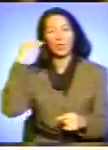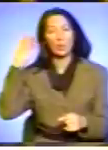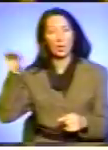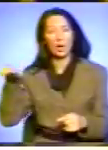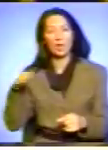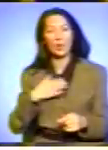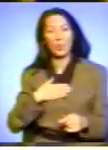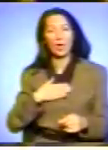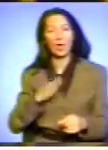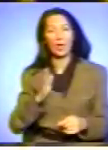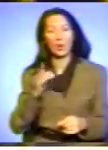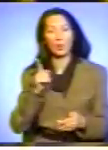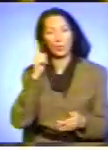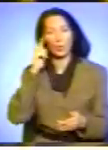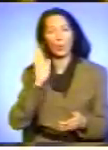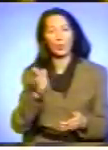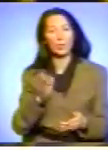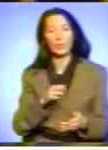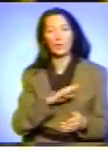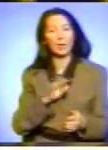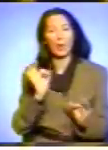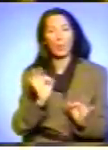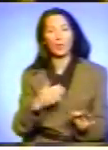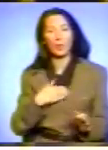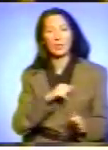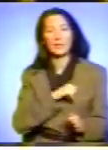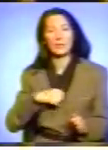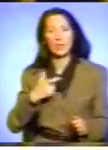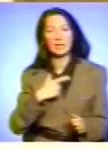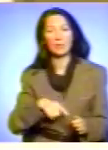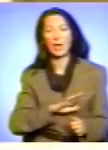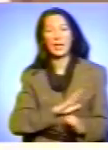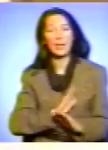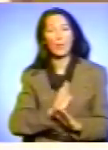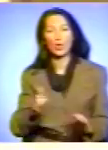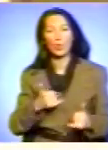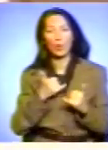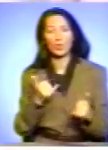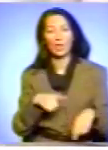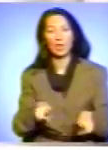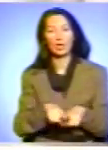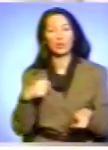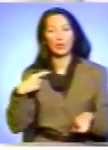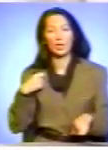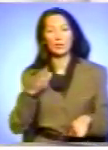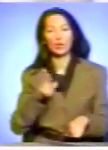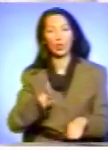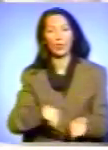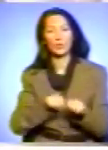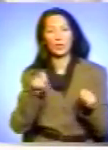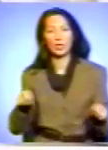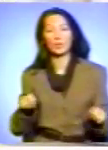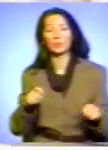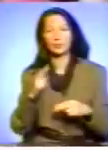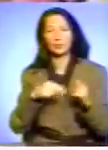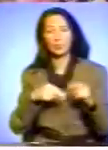я думаю, мы будем глубоко неправы, мы сами себя не будем уважать. Також в Одесі Віктор Янукович відкрив реконструйовану будівлю